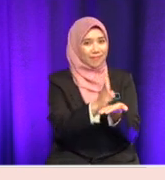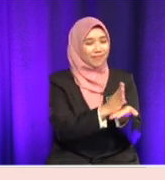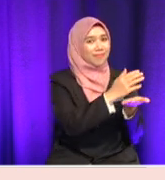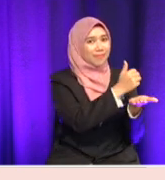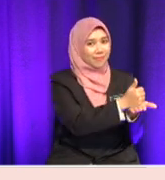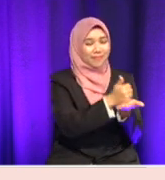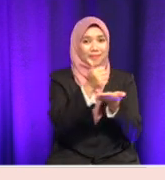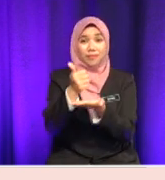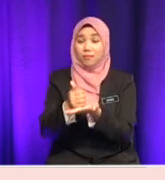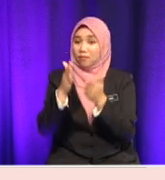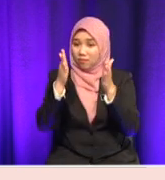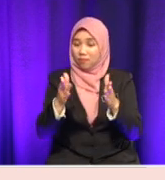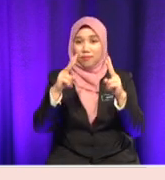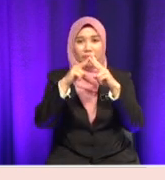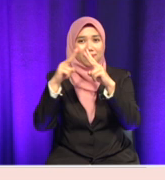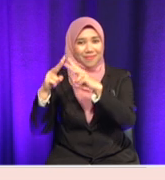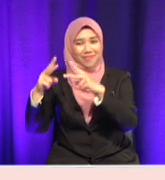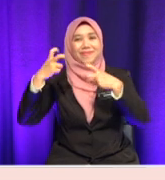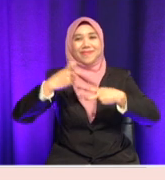yang dalam kesusahan